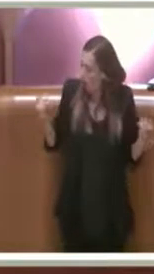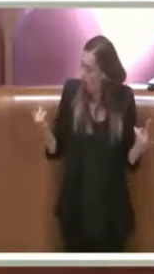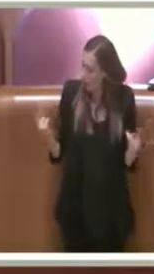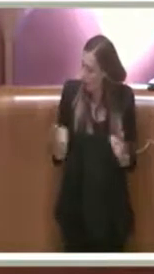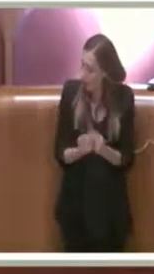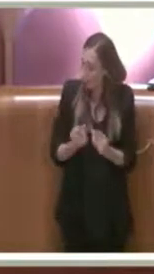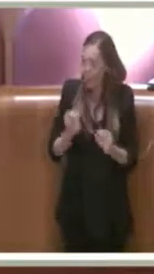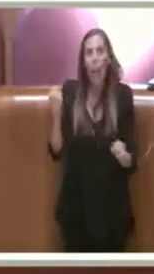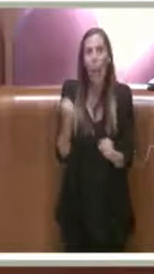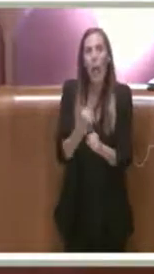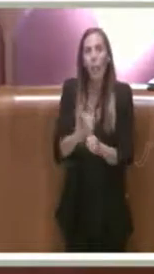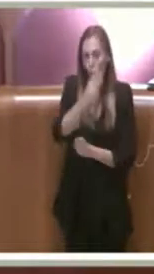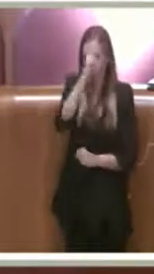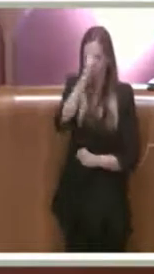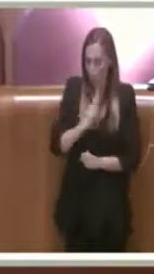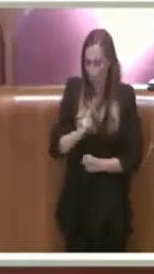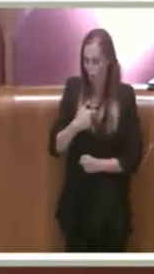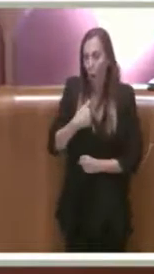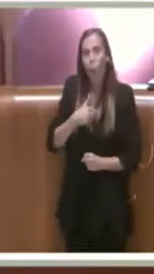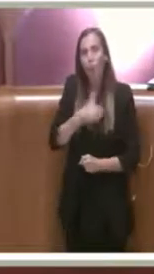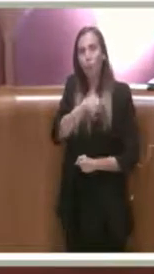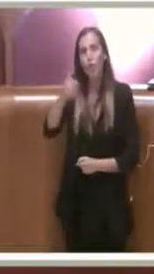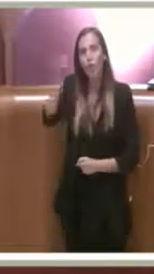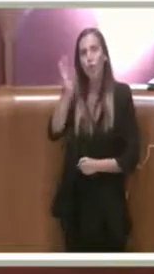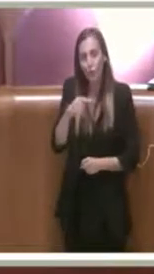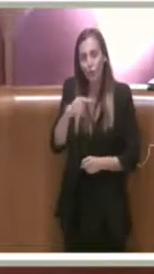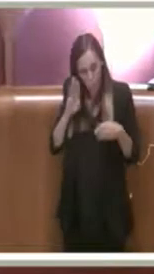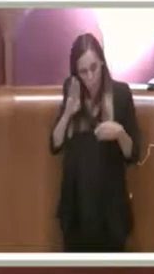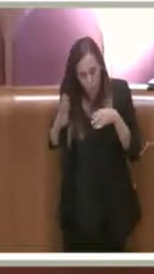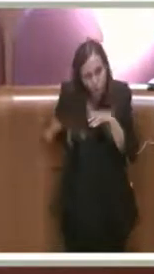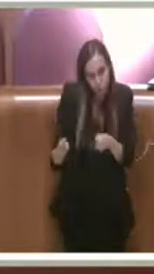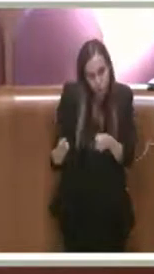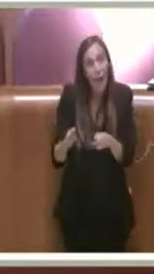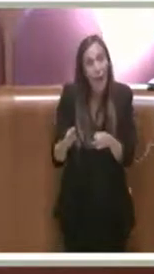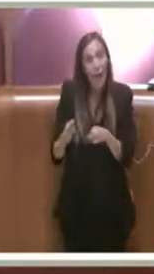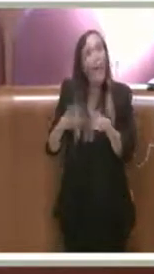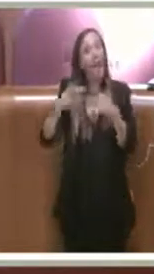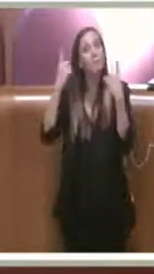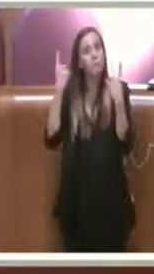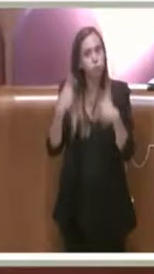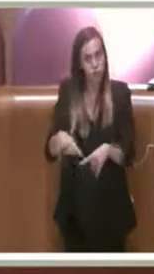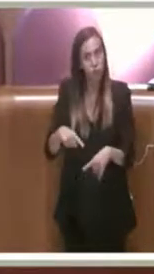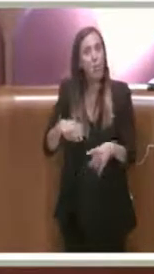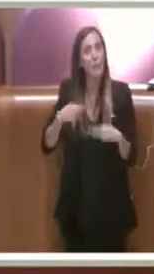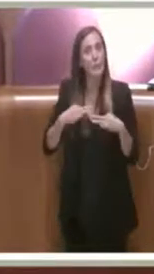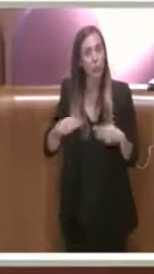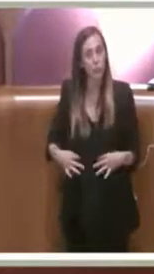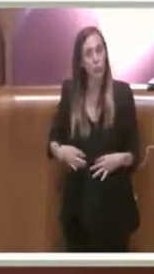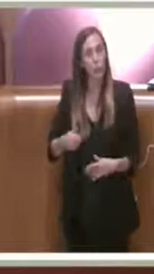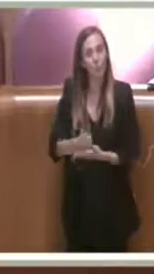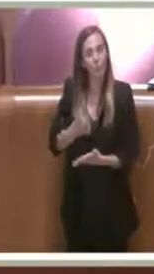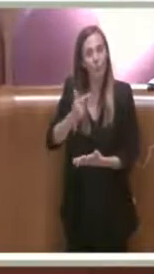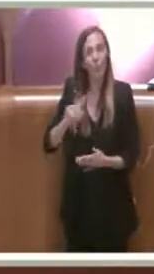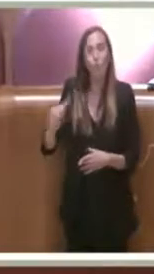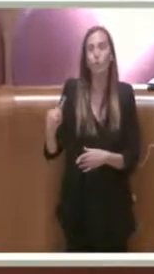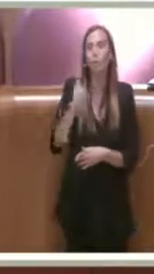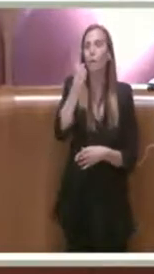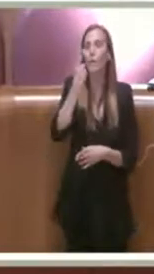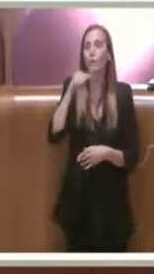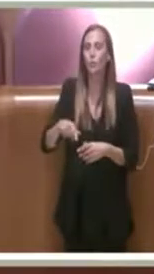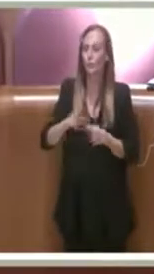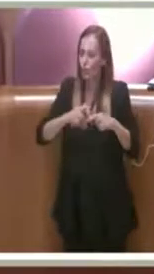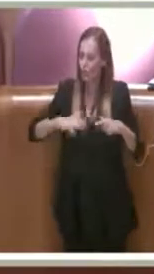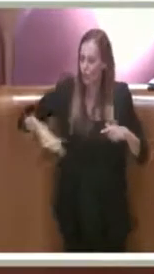questo importante ruolo. È questa l'importanza di questo istituto, soprattutto in una città così vasta